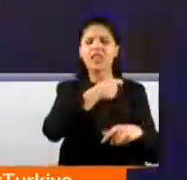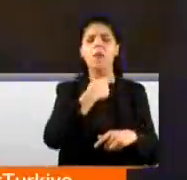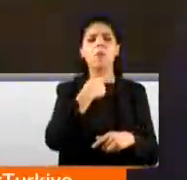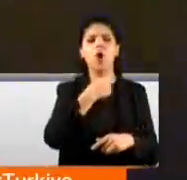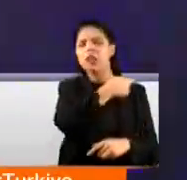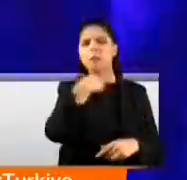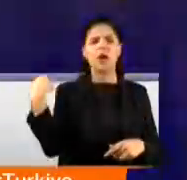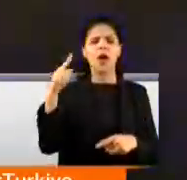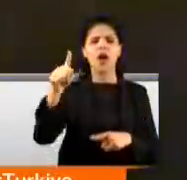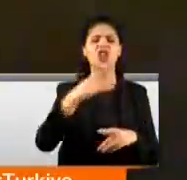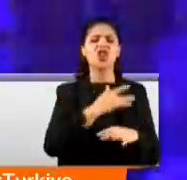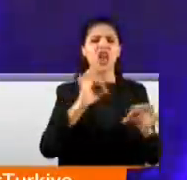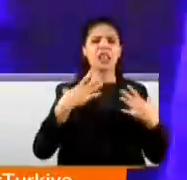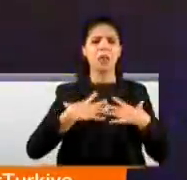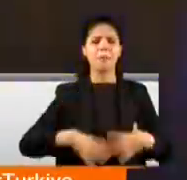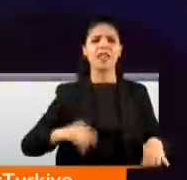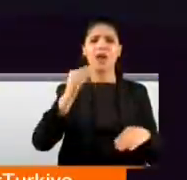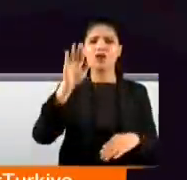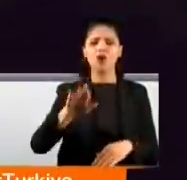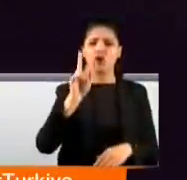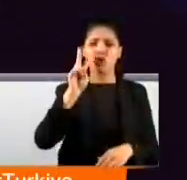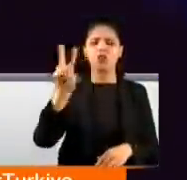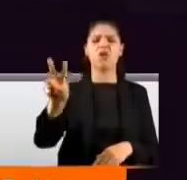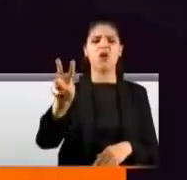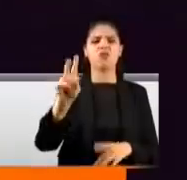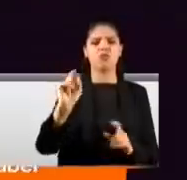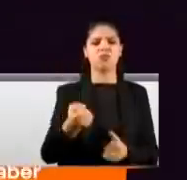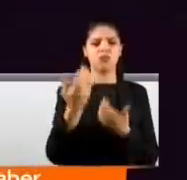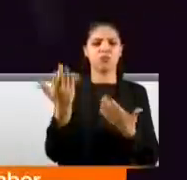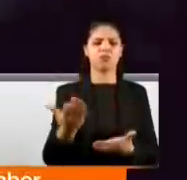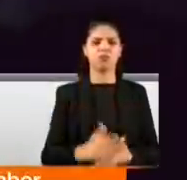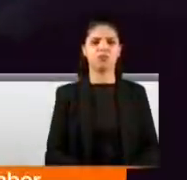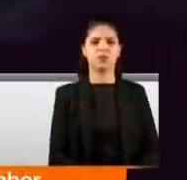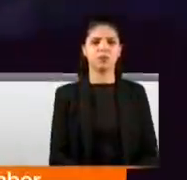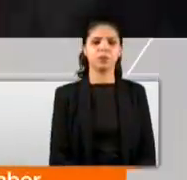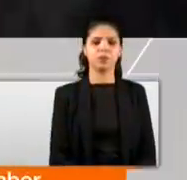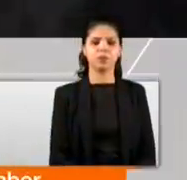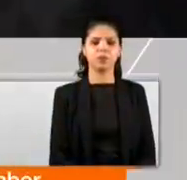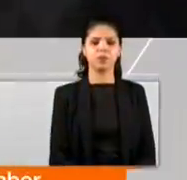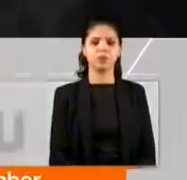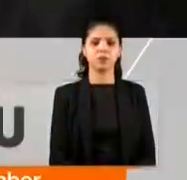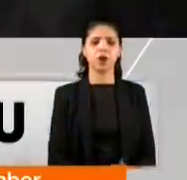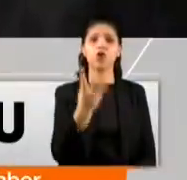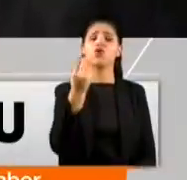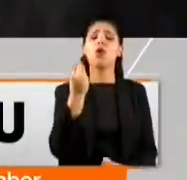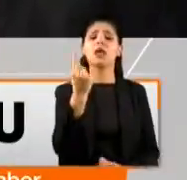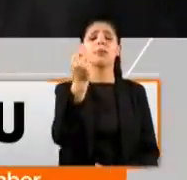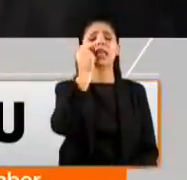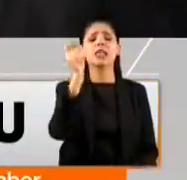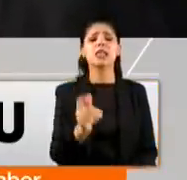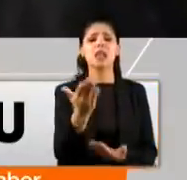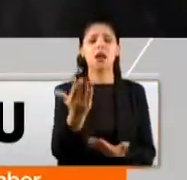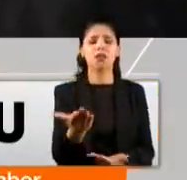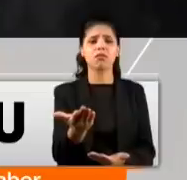katledildi. Cansız bedenini çocukları buldu. Siz bulacaksınız, mahkemede ben öldüreceğim. Çok da iyi bir insandı.